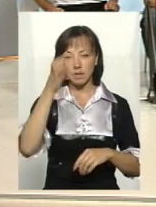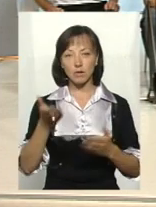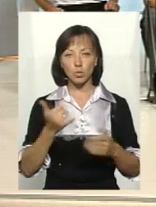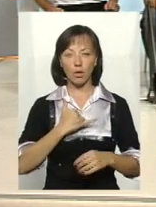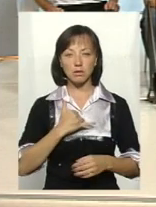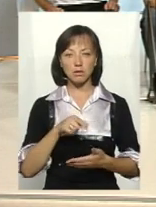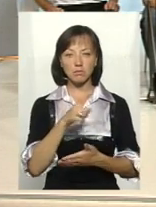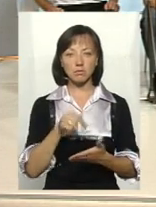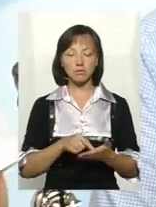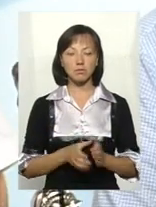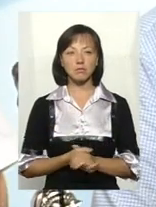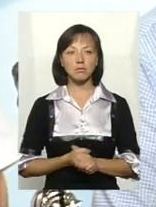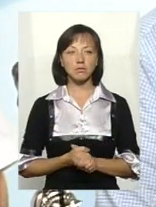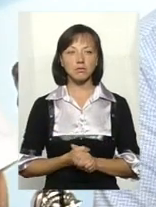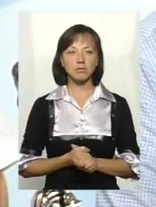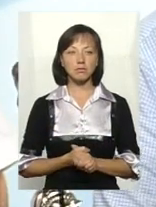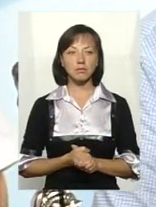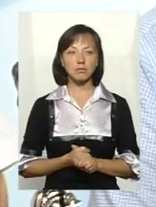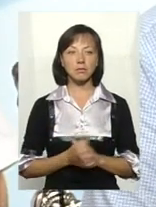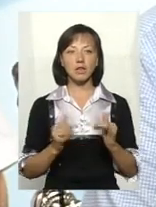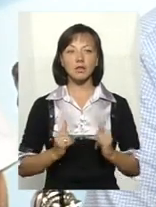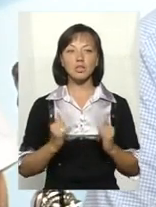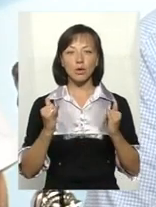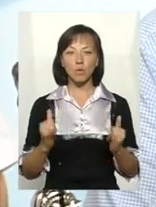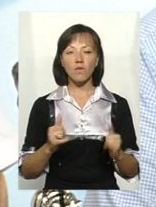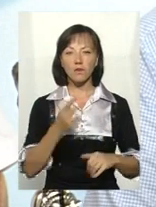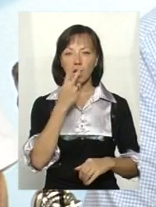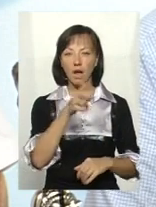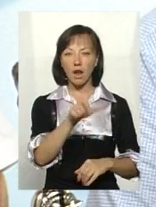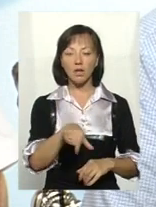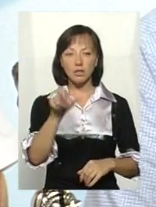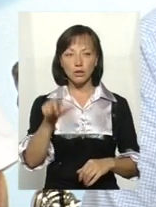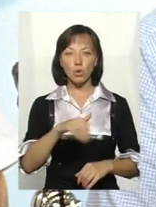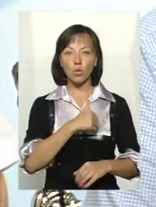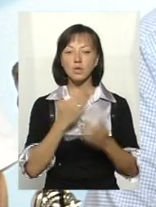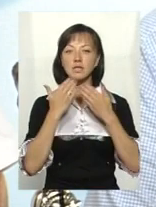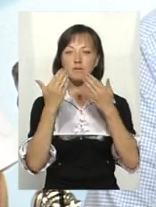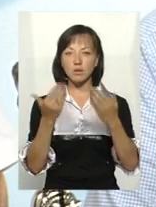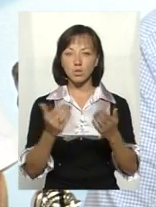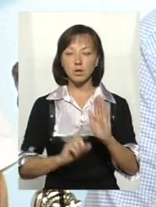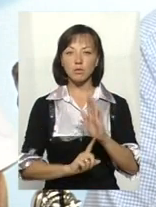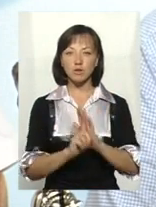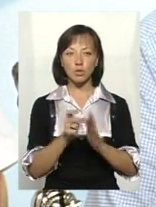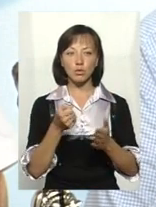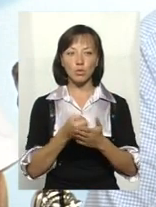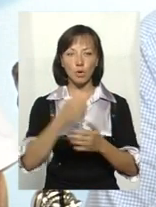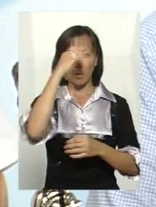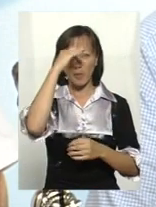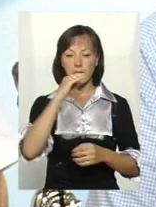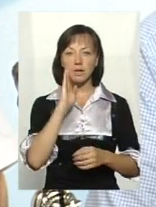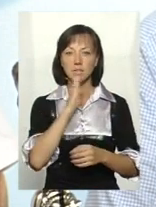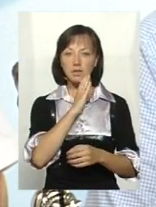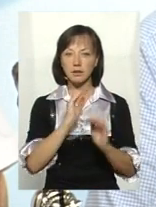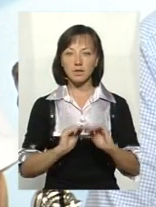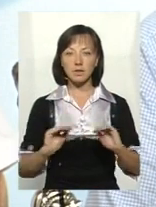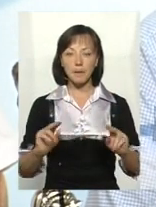нас? Дякую за запитання, шановні глядачі. Хочу звернутися на початку до батьків, учнів